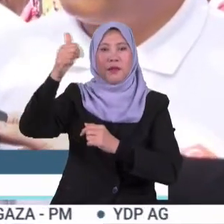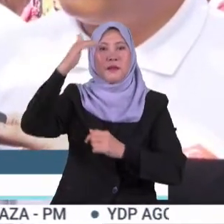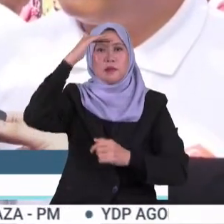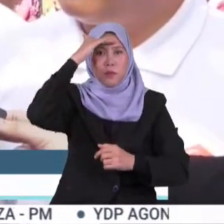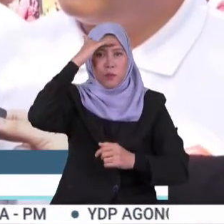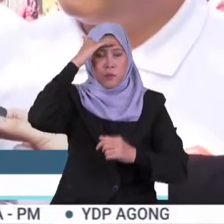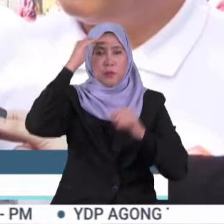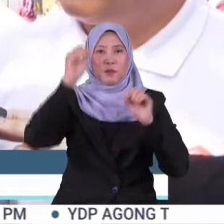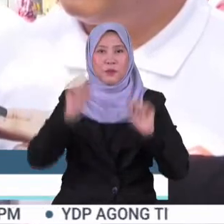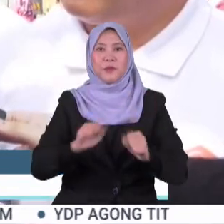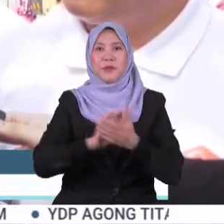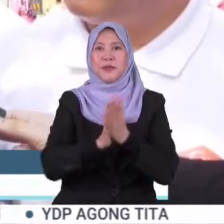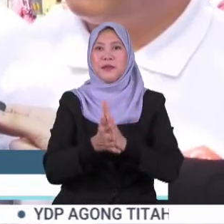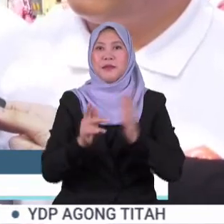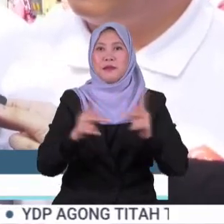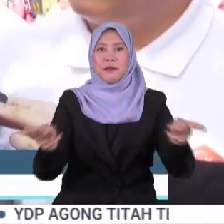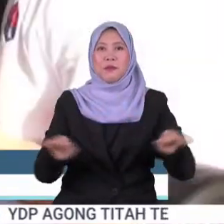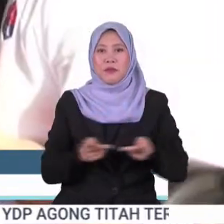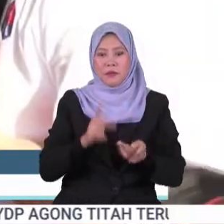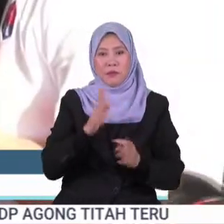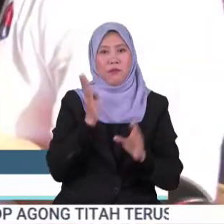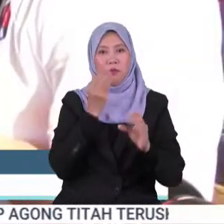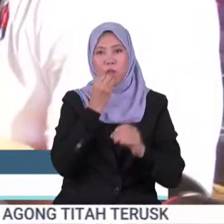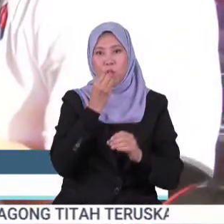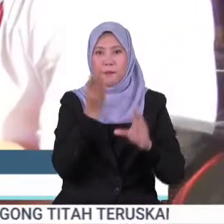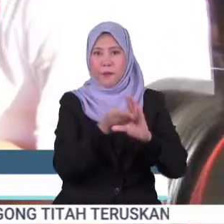Johor dapat dijadikan kawasan food bank.